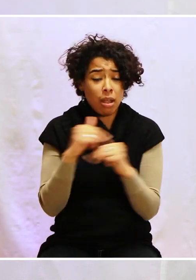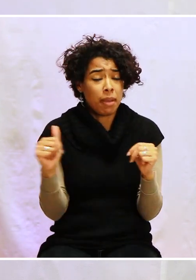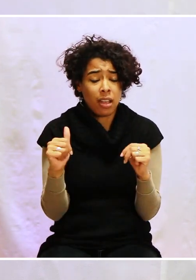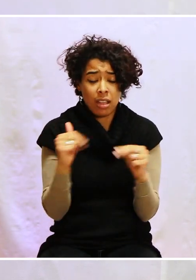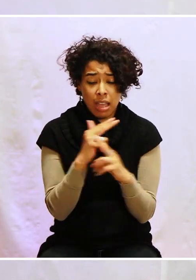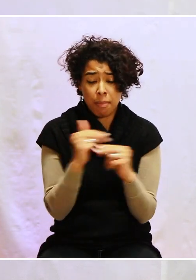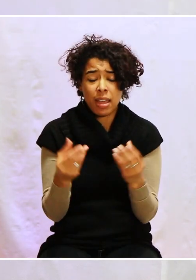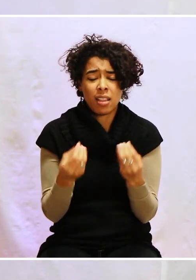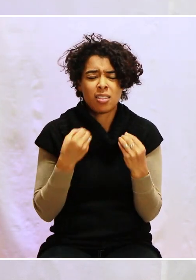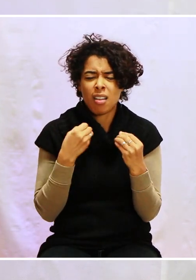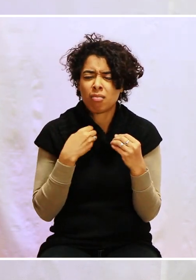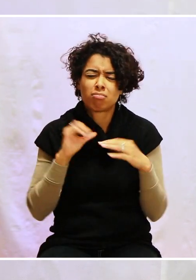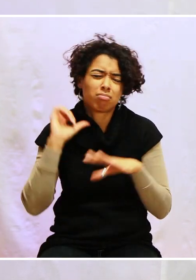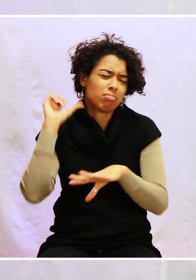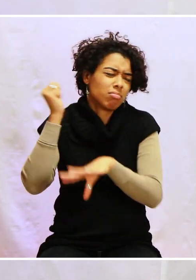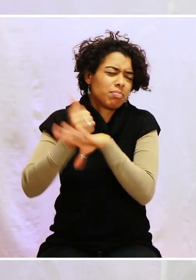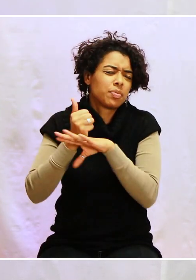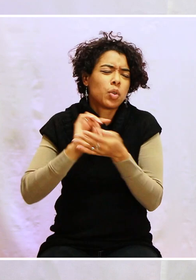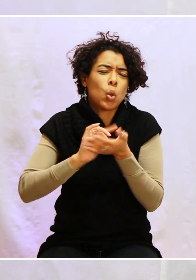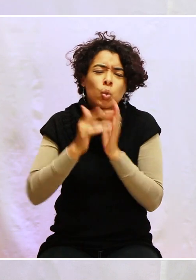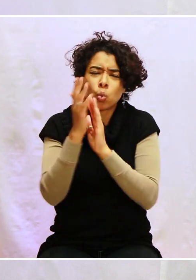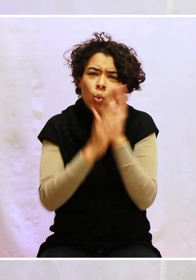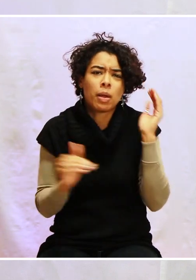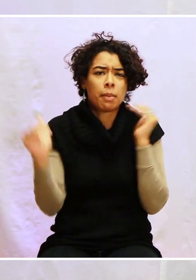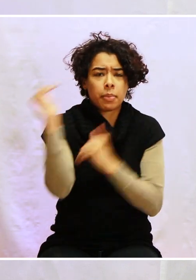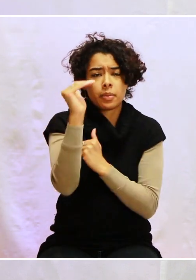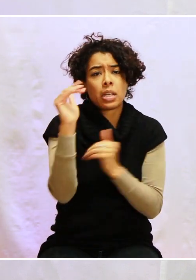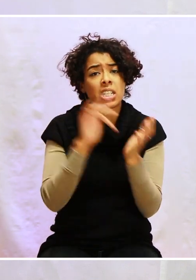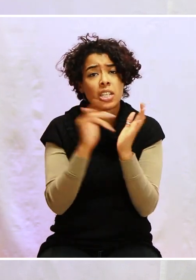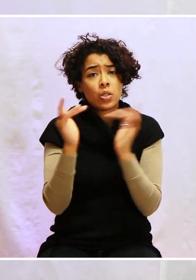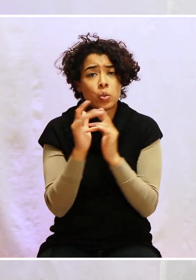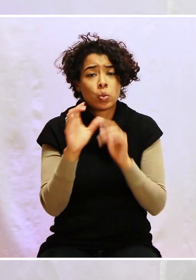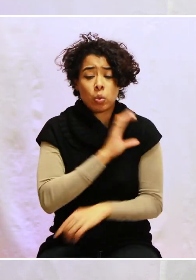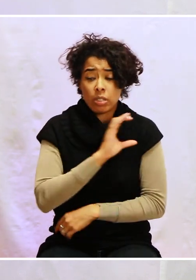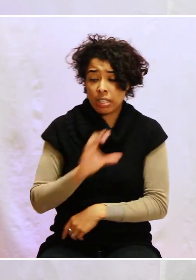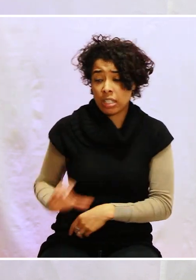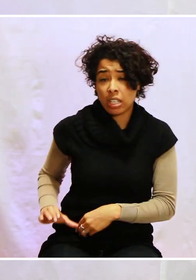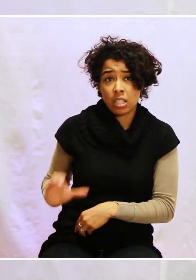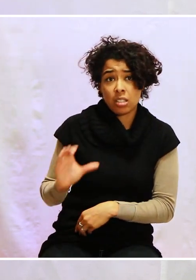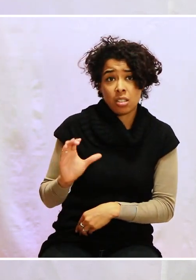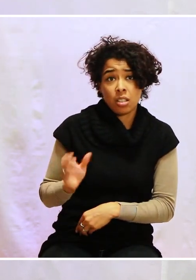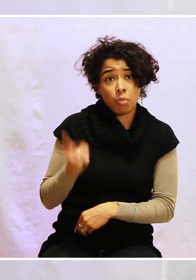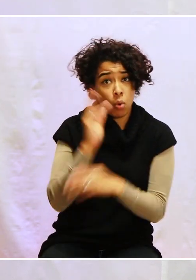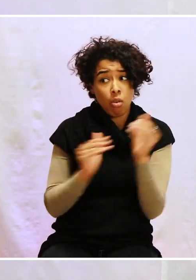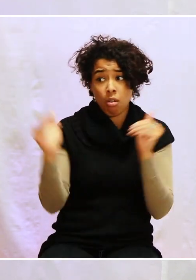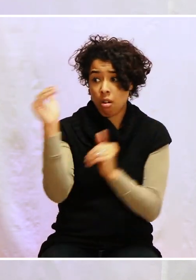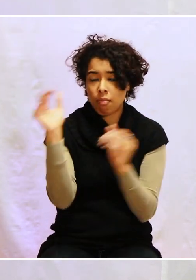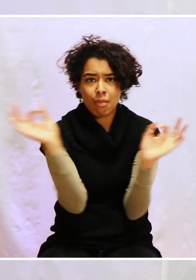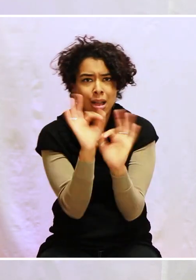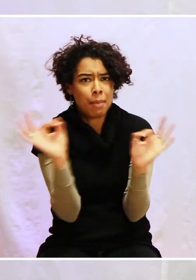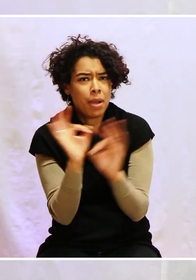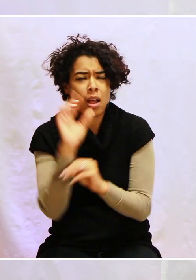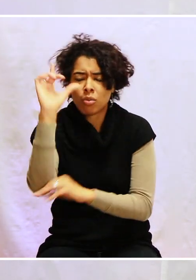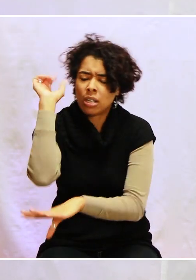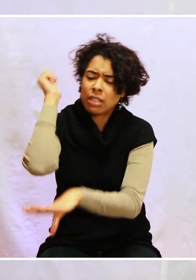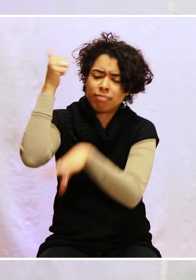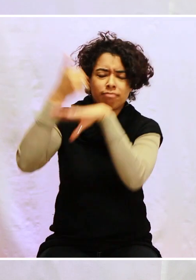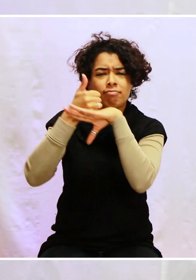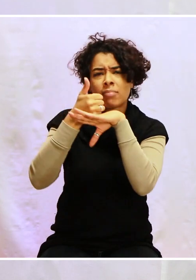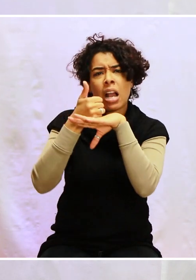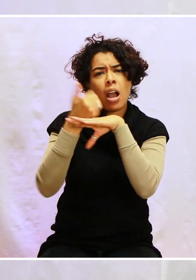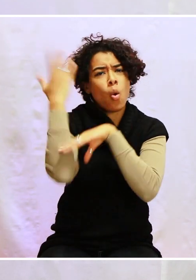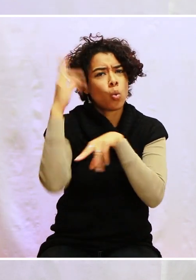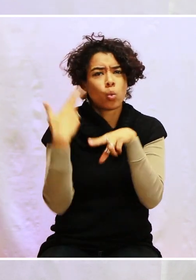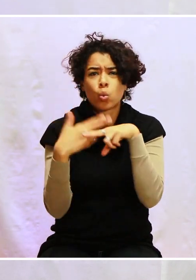circonstance. Il n'y a pas de plus grand que Jésus-Christ. C'est lui qui est au-dessus de toute domination et de tout nom qui peut se nommer sur cette